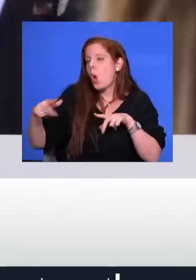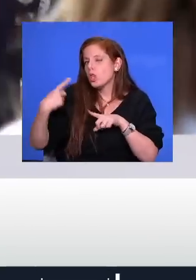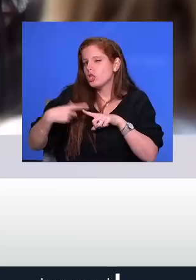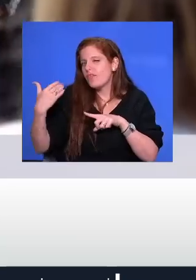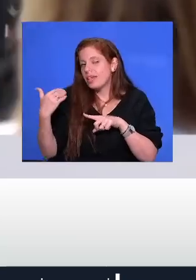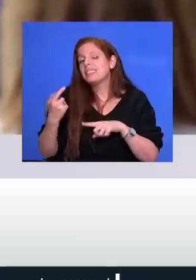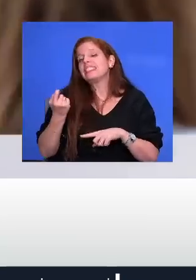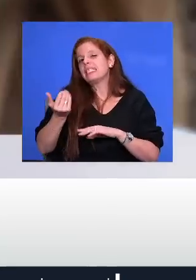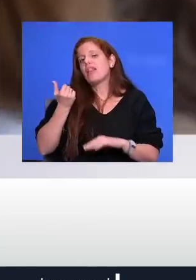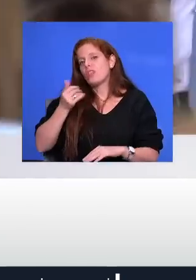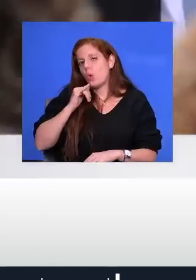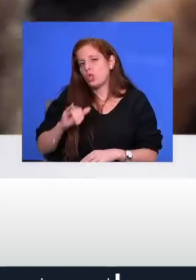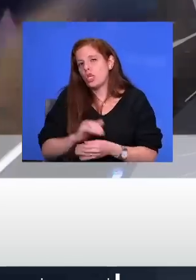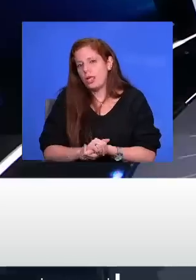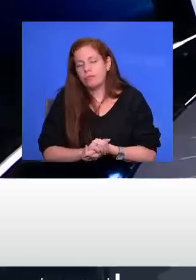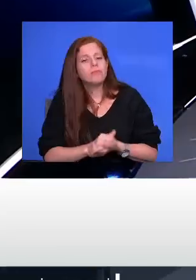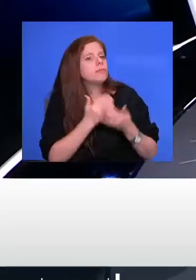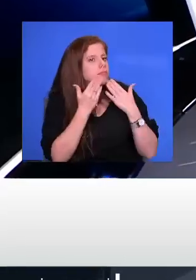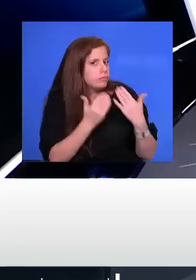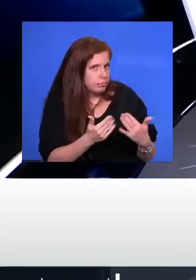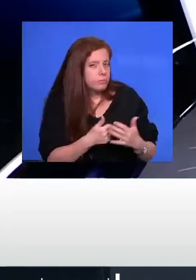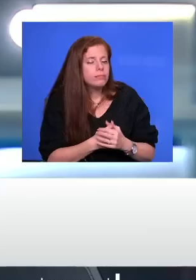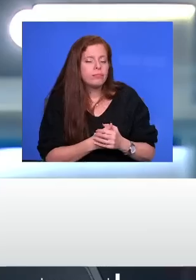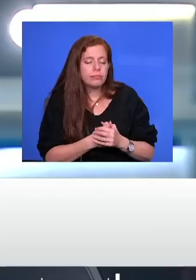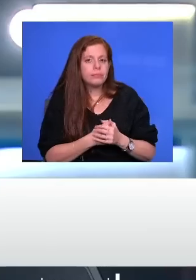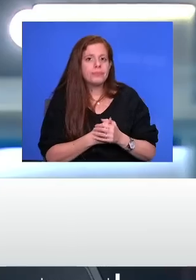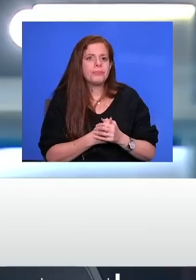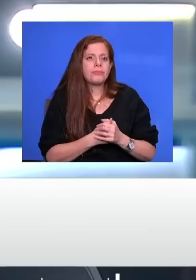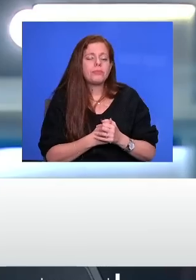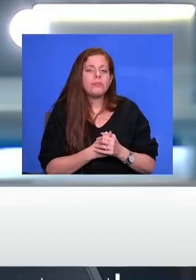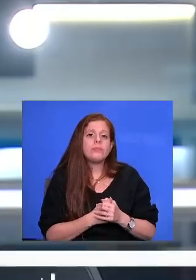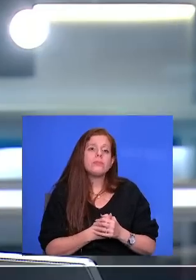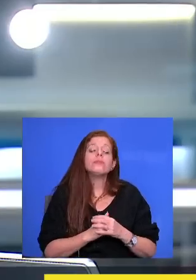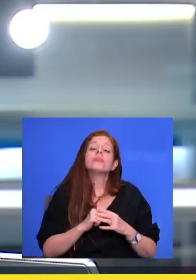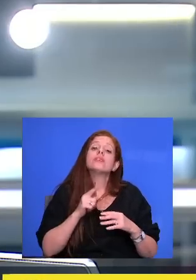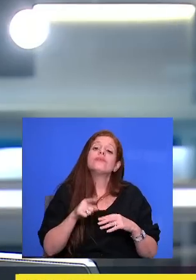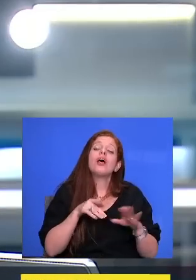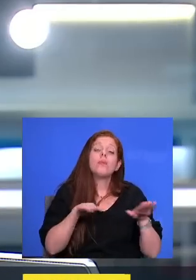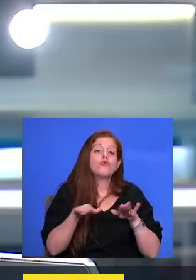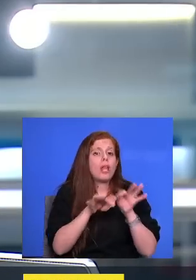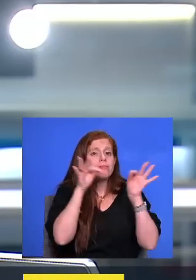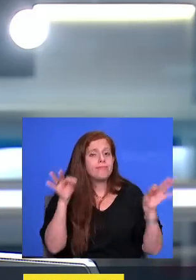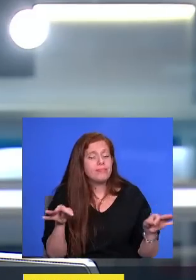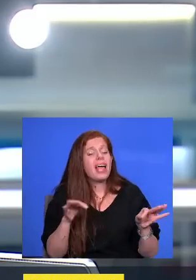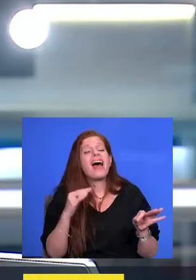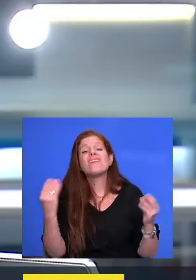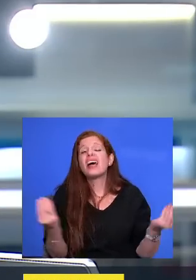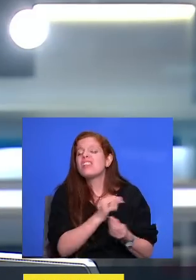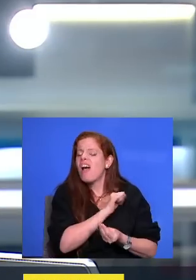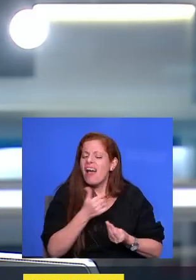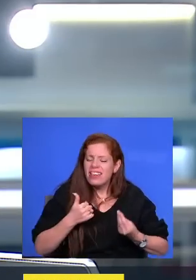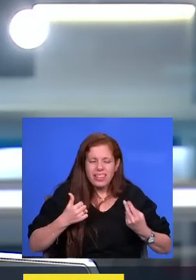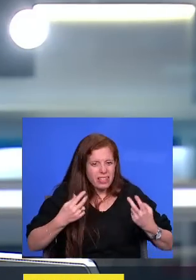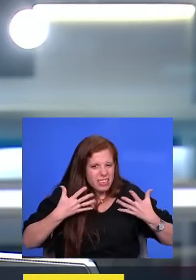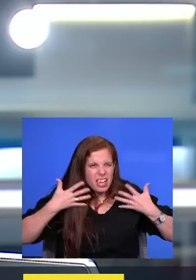קצת לפני ראש השנה. תודה רבה, כרמל, על הדברים. והממשלה יוצאת לדרך כאמור, והדבר הכי גדול שעל